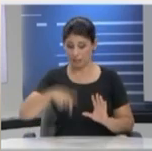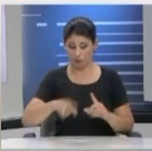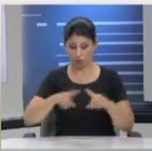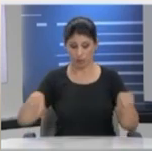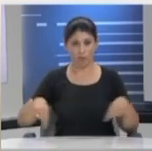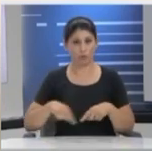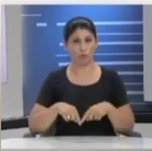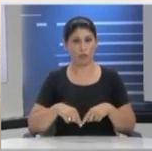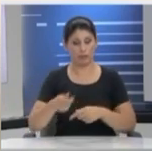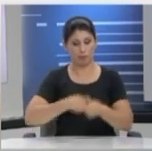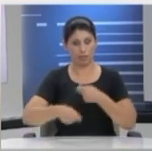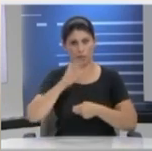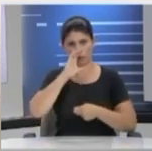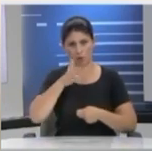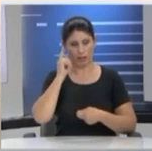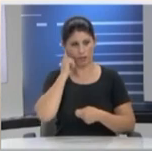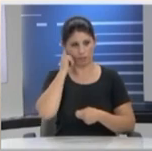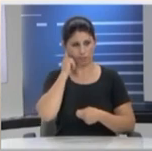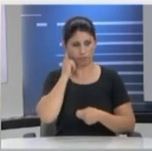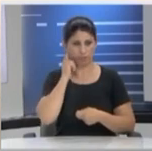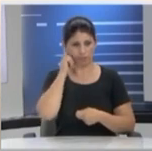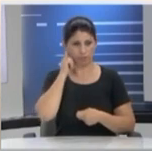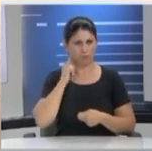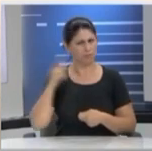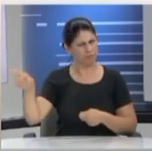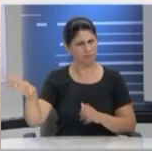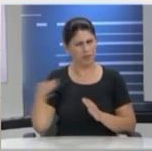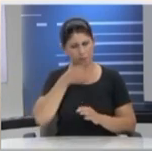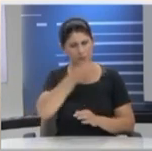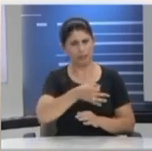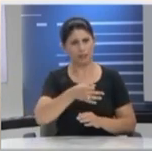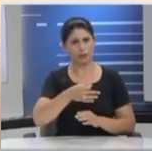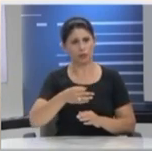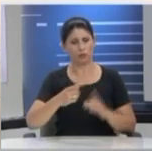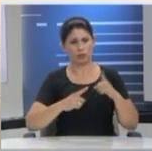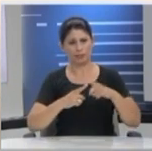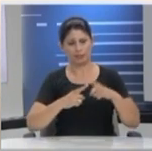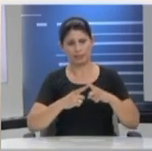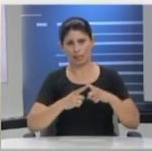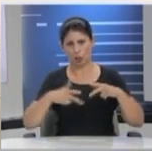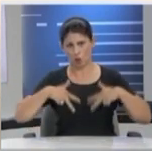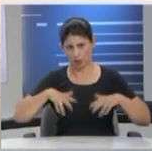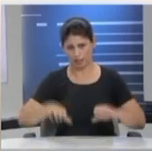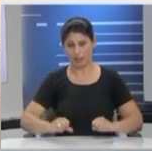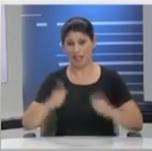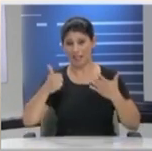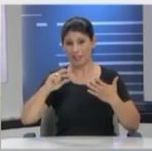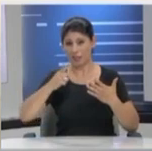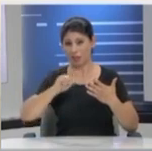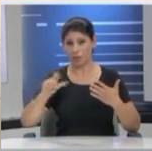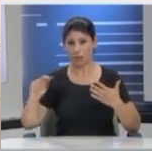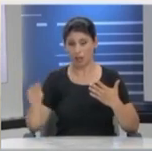μέσα για τις επιχειρήσεις στη Βουλγαρία. Βάλτε τους τεχνοκράτες σας. 6 δισεκατομμύρια ευρώ τζιράρουν οι ελληνικές εταιρείες στη